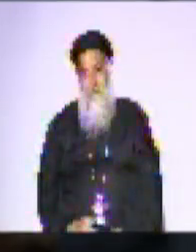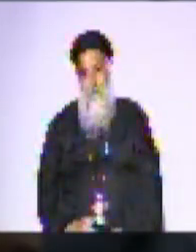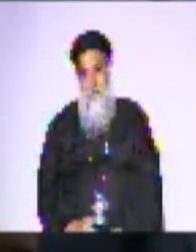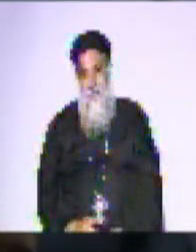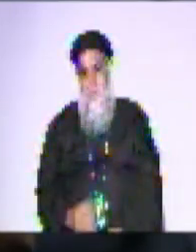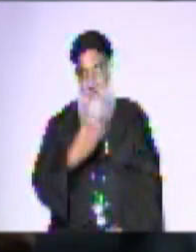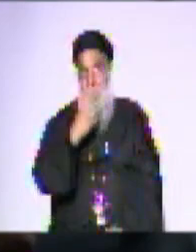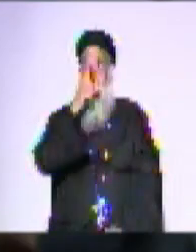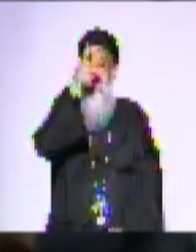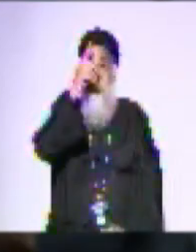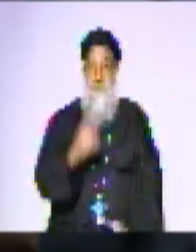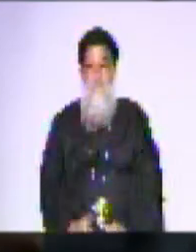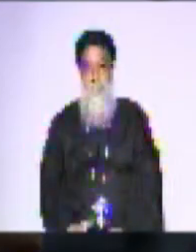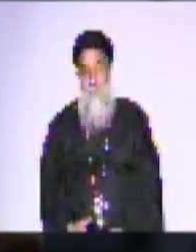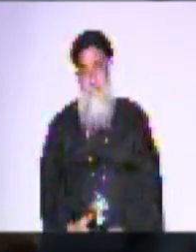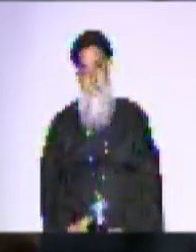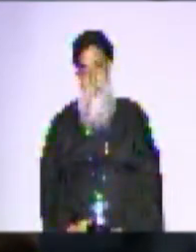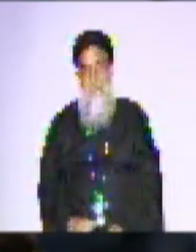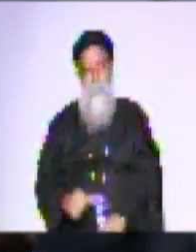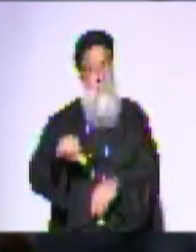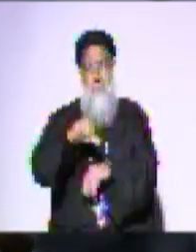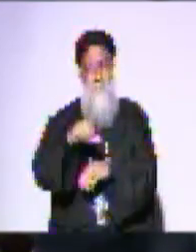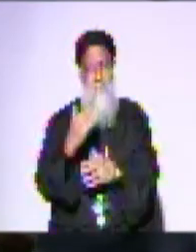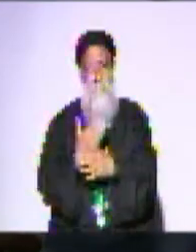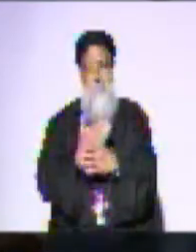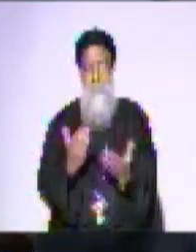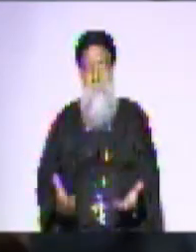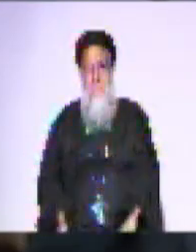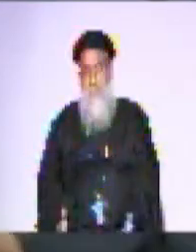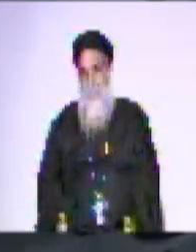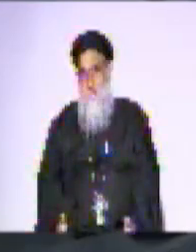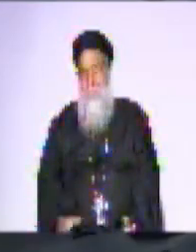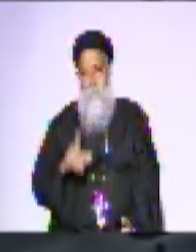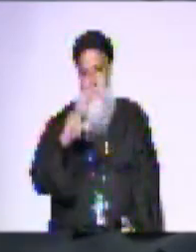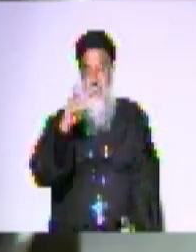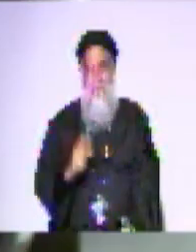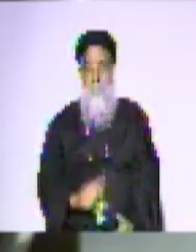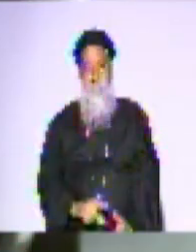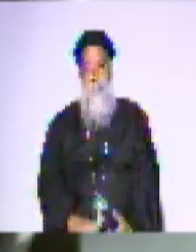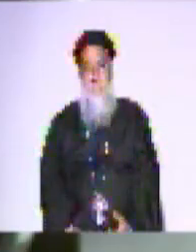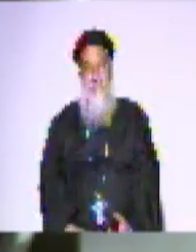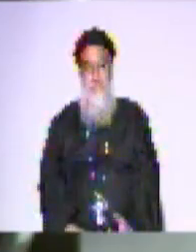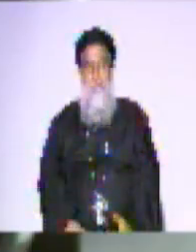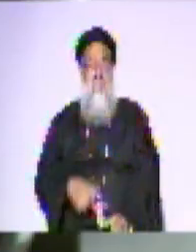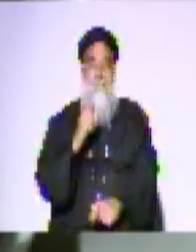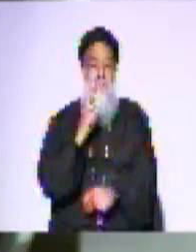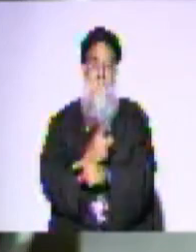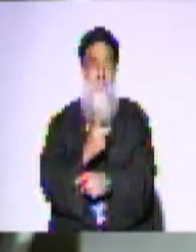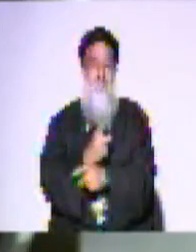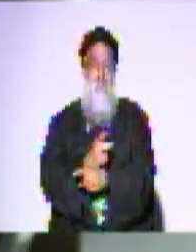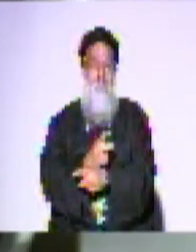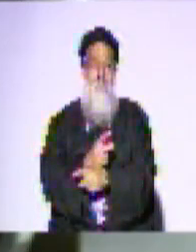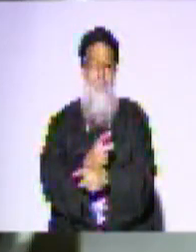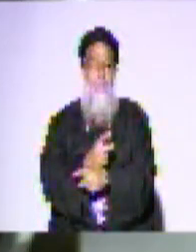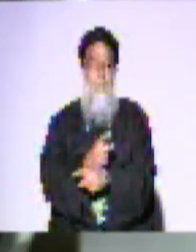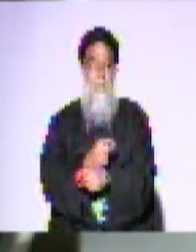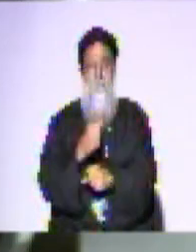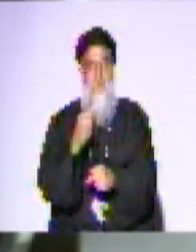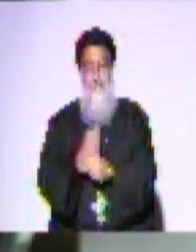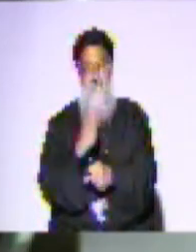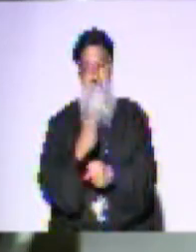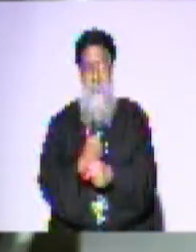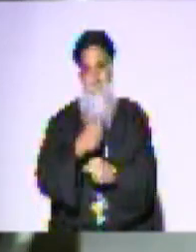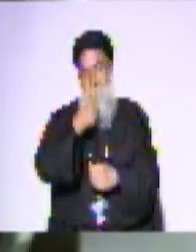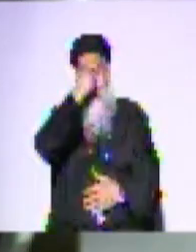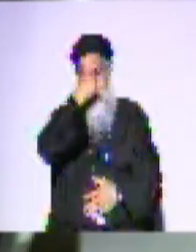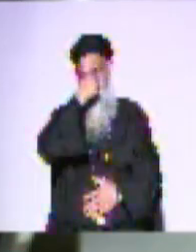الأمر روحي فليه بيبقى في حاجة حسية مثلا زي الزيت أو المية؟ هو الرسل استخدموا الزيت